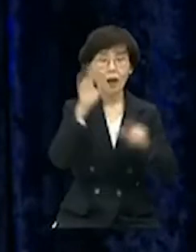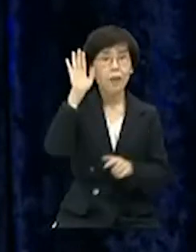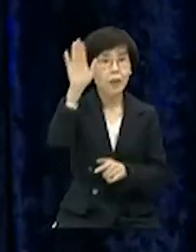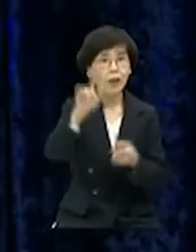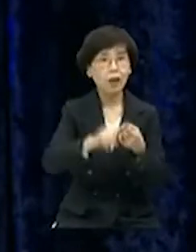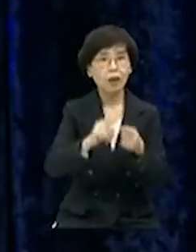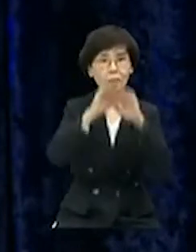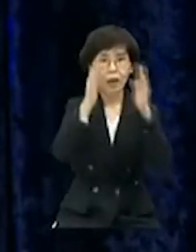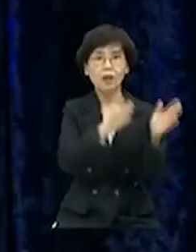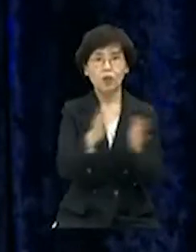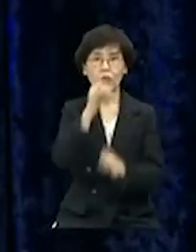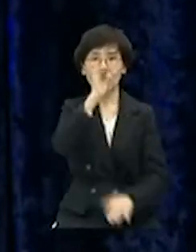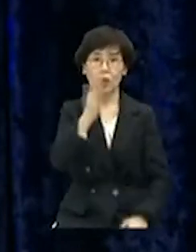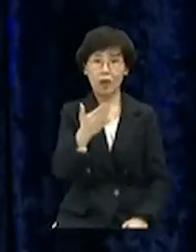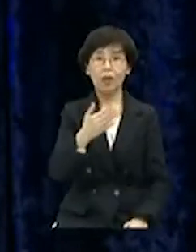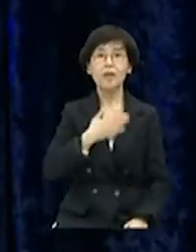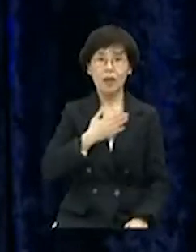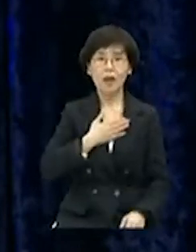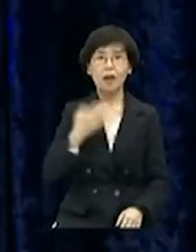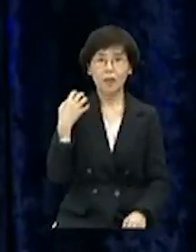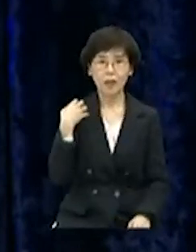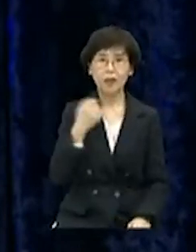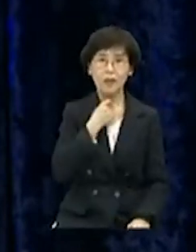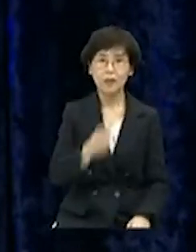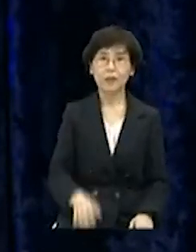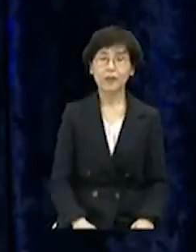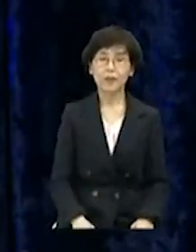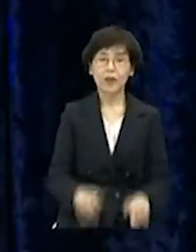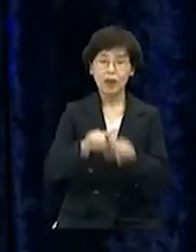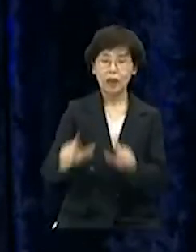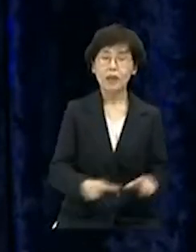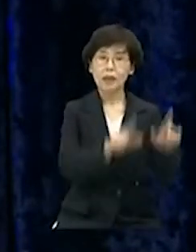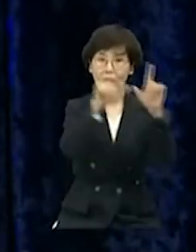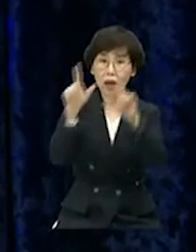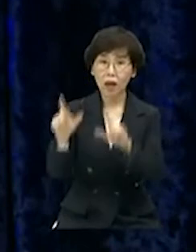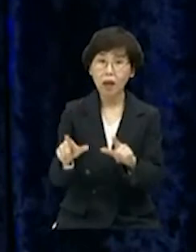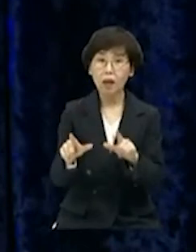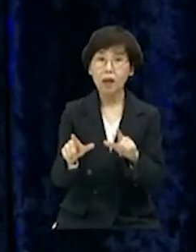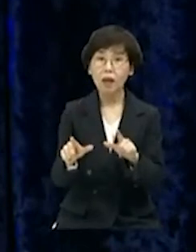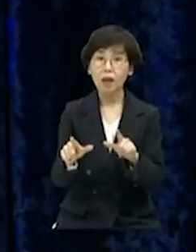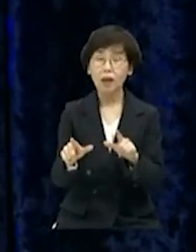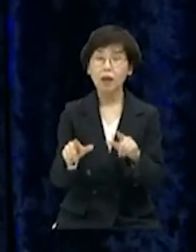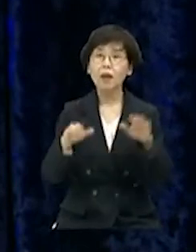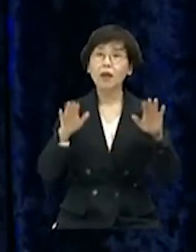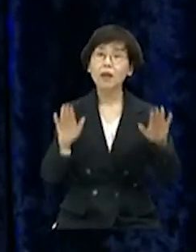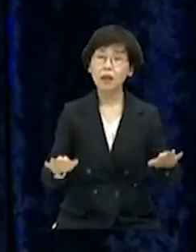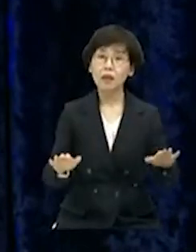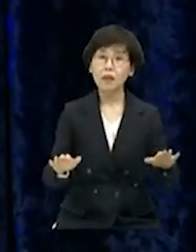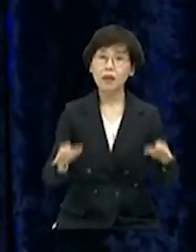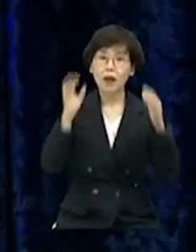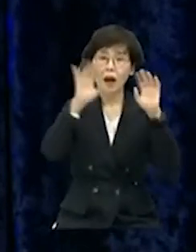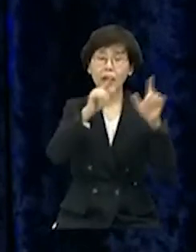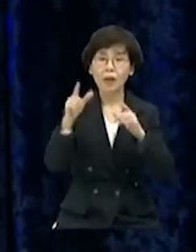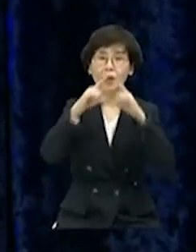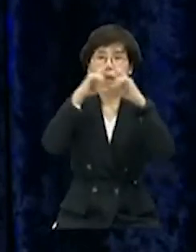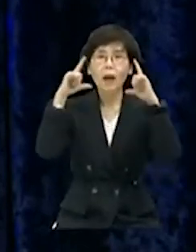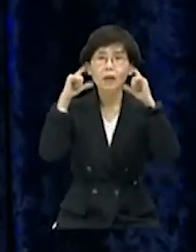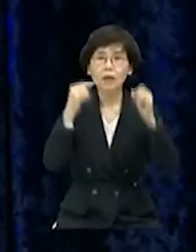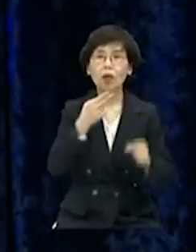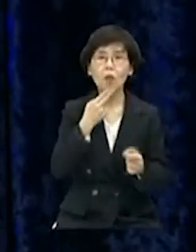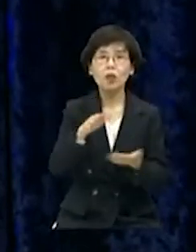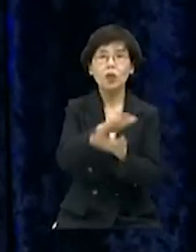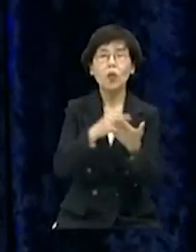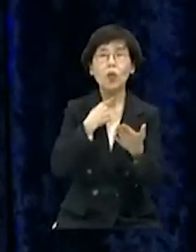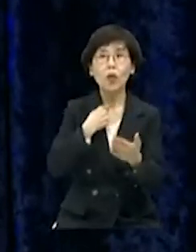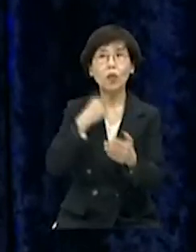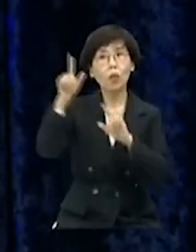준비해야 합니다. 나경원이 하겠습니다. 일상. 이제 아이들이 마스크 없이